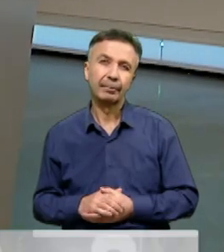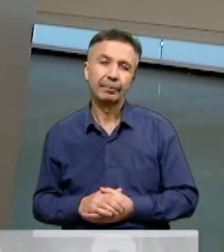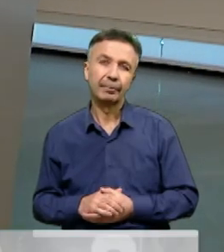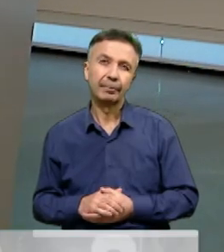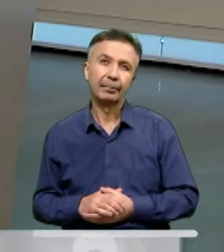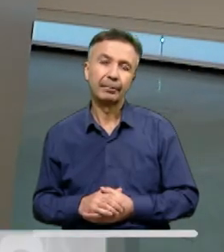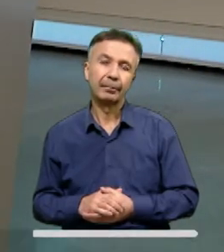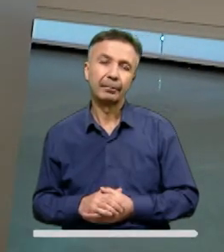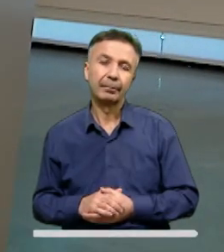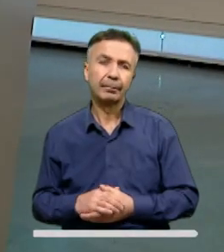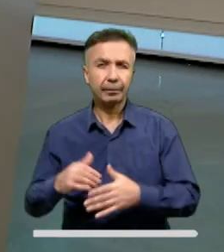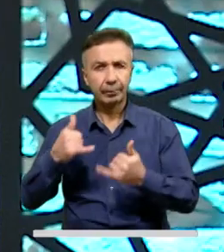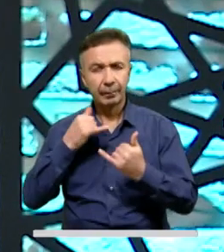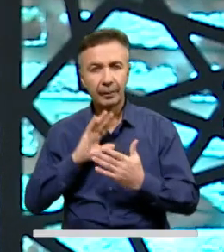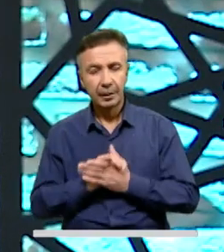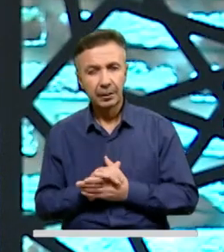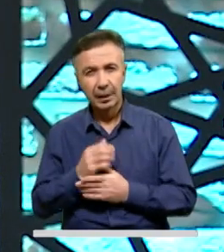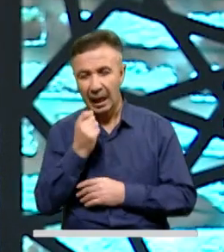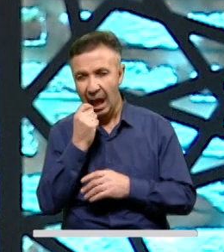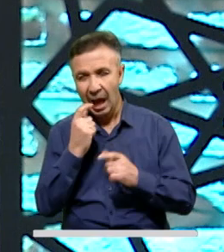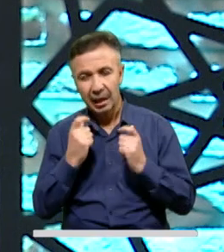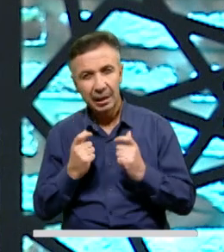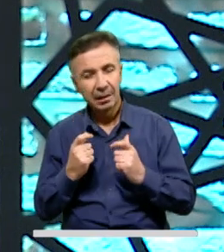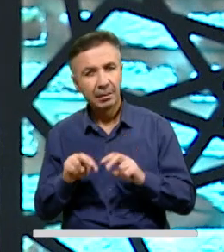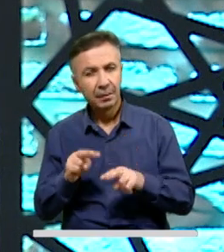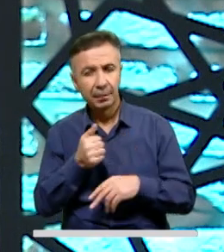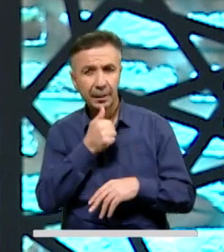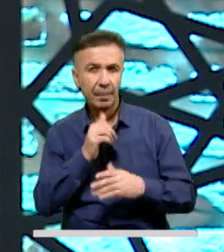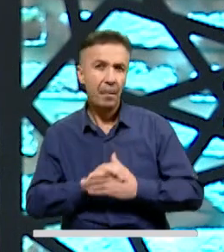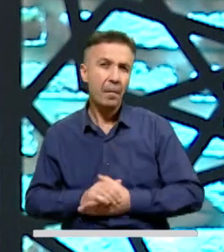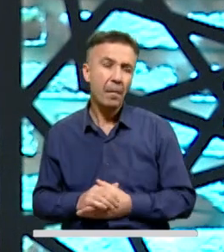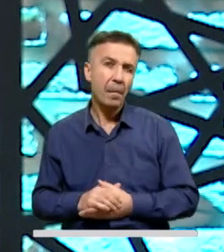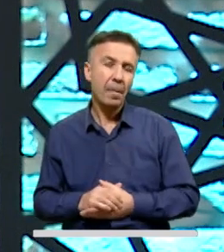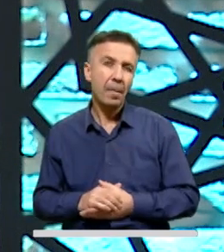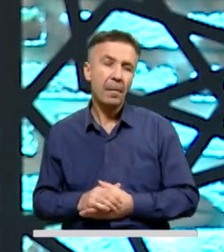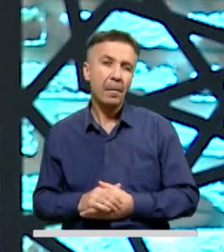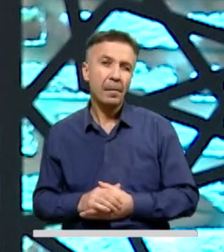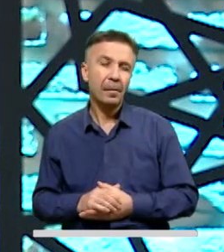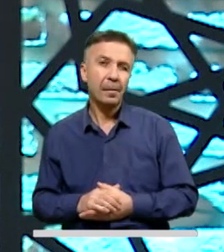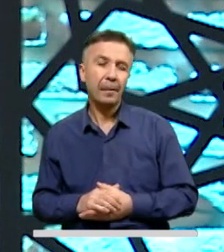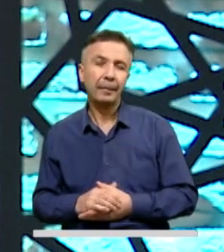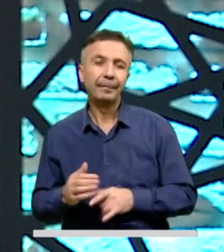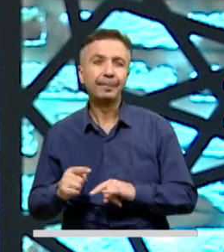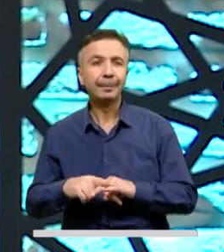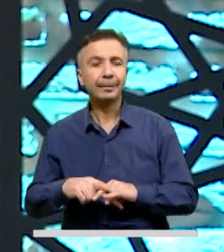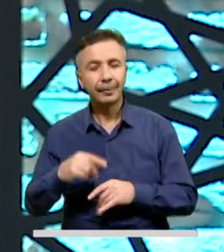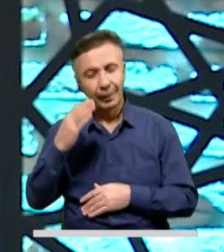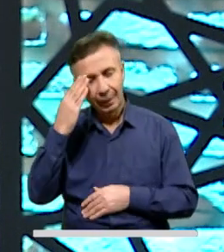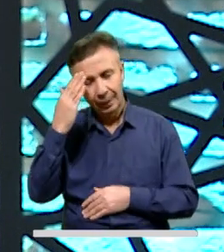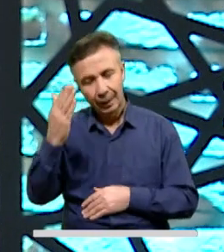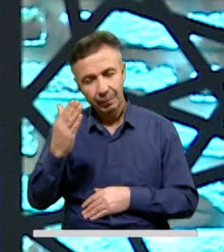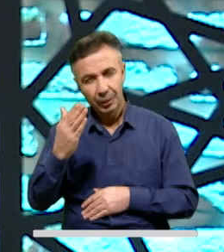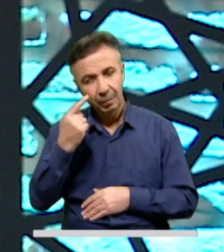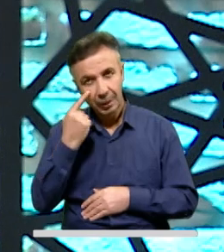Bir telefon bağlantımız daha var. Ankara'dan Mehmet Bey telefon attığımızdaymış. Hoş geldiniz Mehmet Bey. Hocam selamun aleyküm,